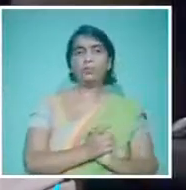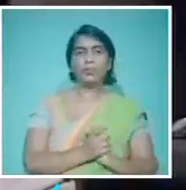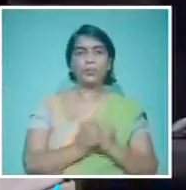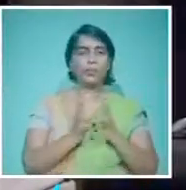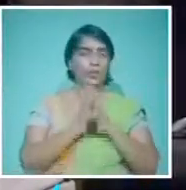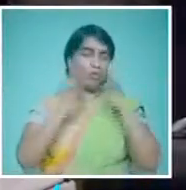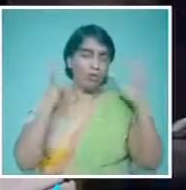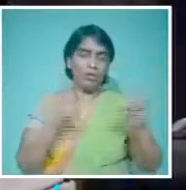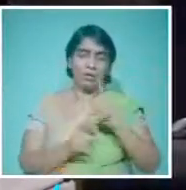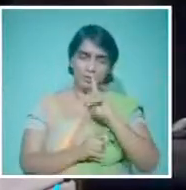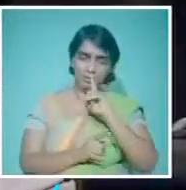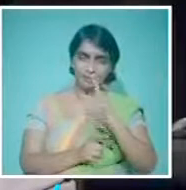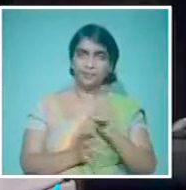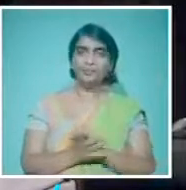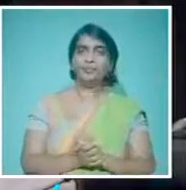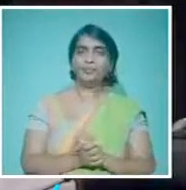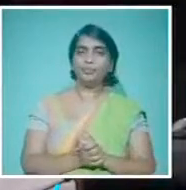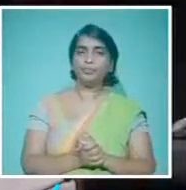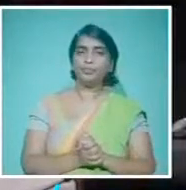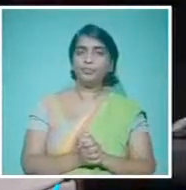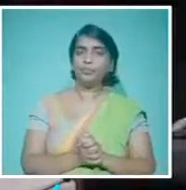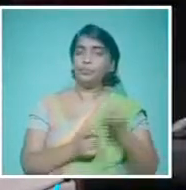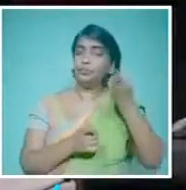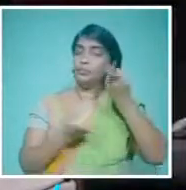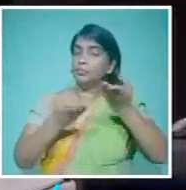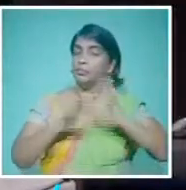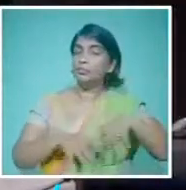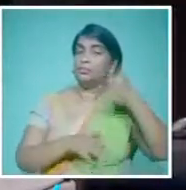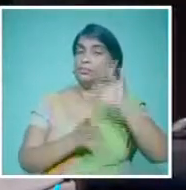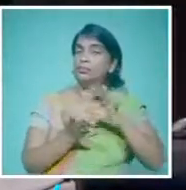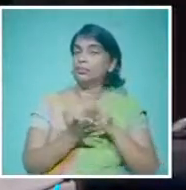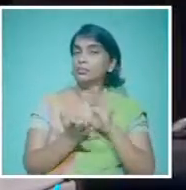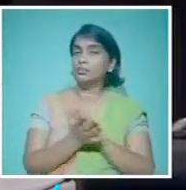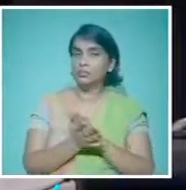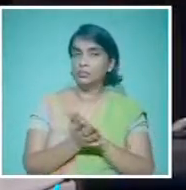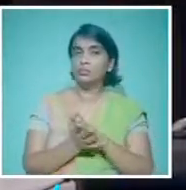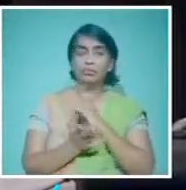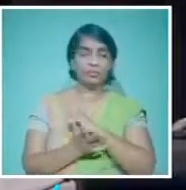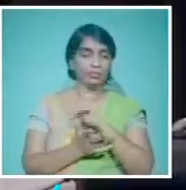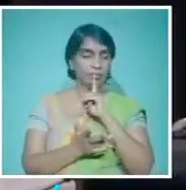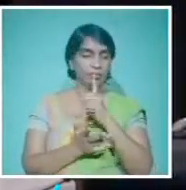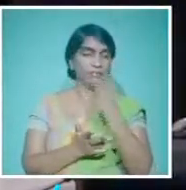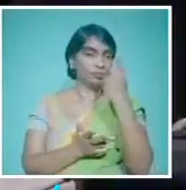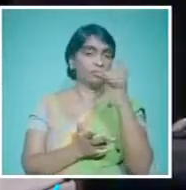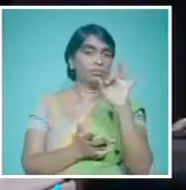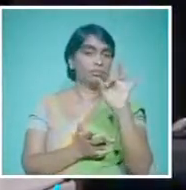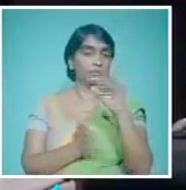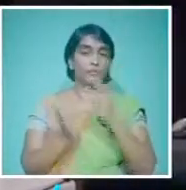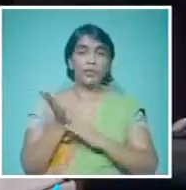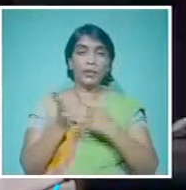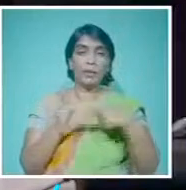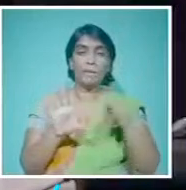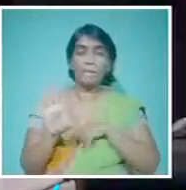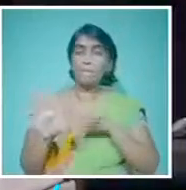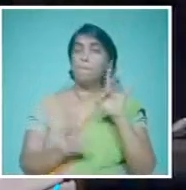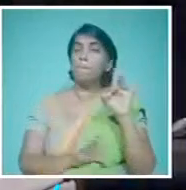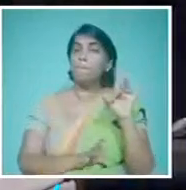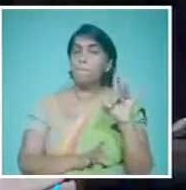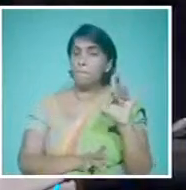බහුතරය කියනවා මොකද්ද ගන්න තීන්දුව එතකොට තීන්දුව අරගෙන 2015 මැයි මාසේ 15